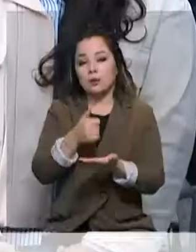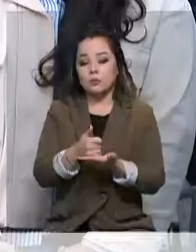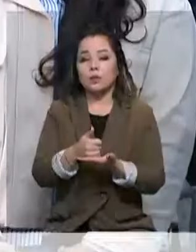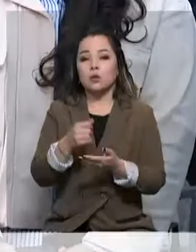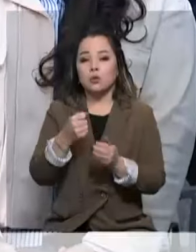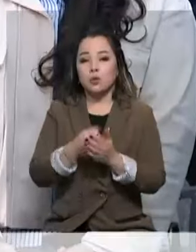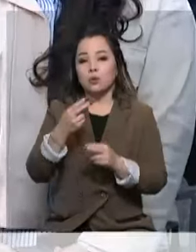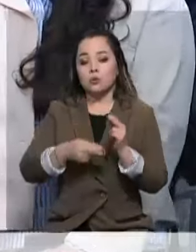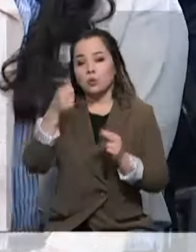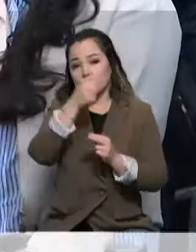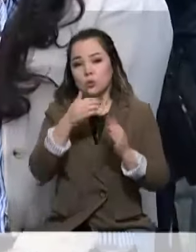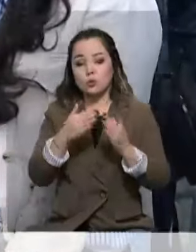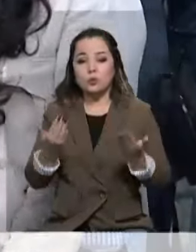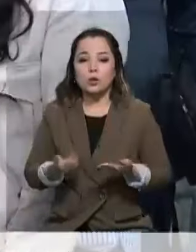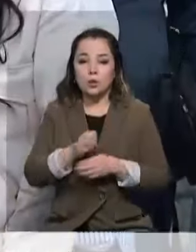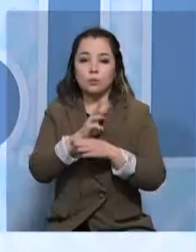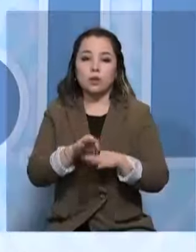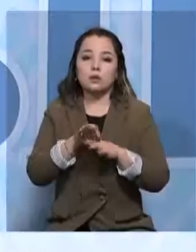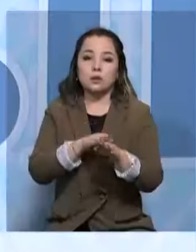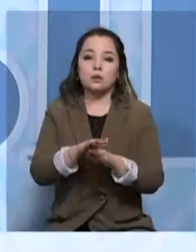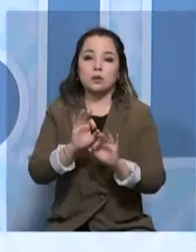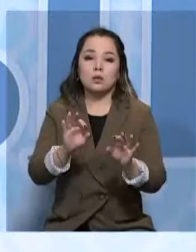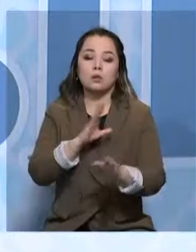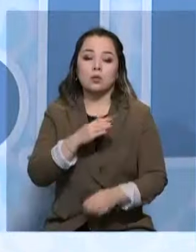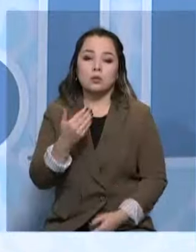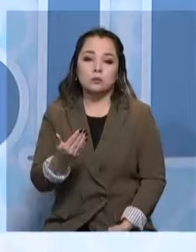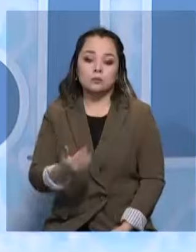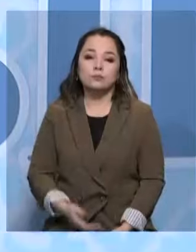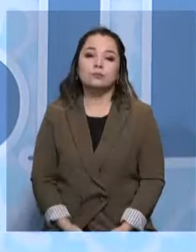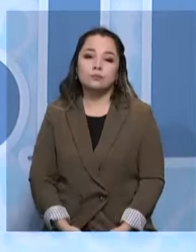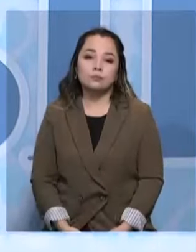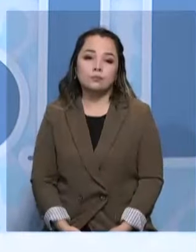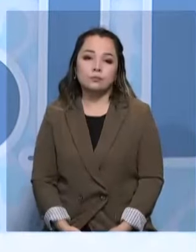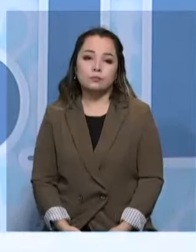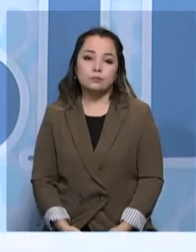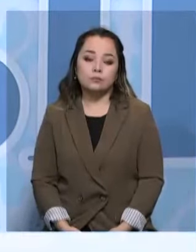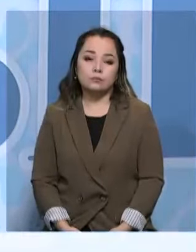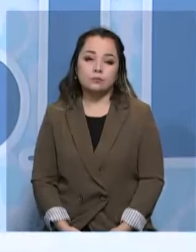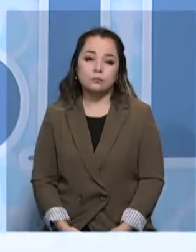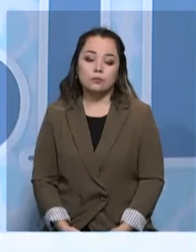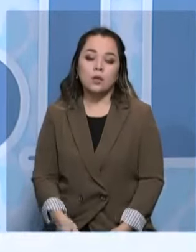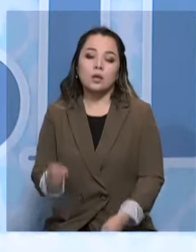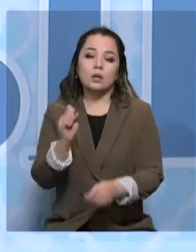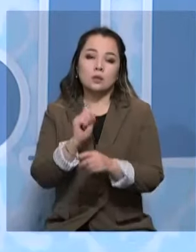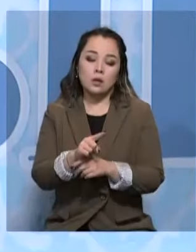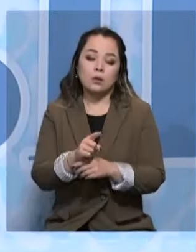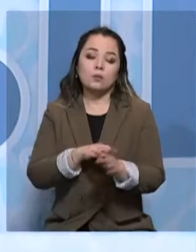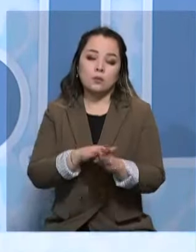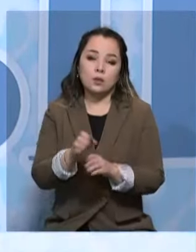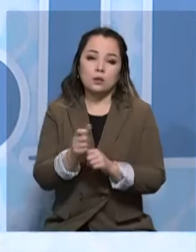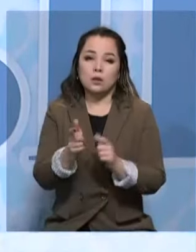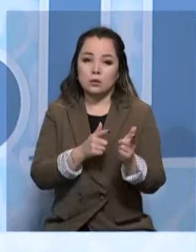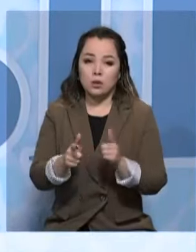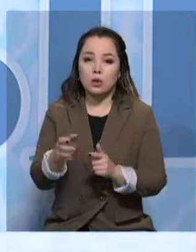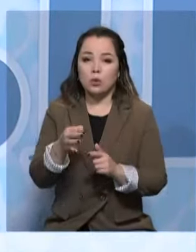дейін тағы 4000 адам баспанамен қамтылатынын жеткізді. Президентіміздің тапсырмасымен үйлер салынып отыр. Қаламыз